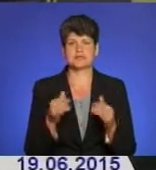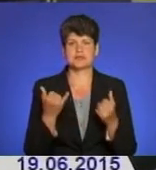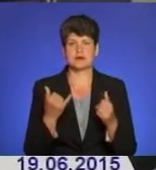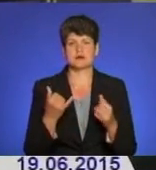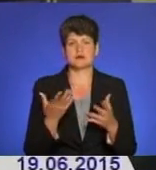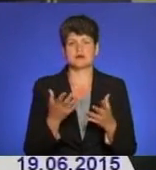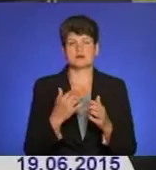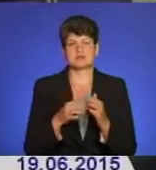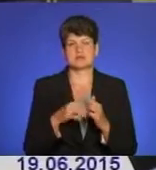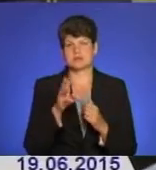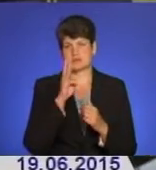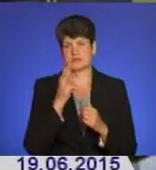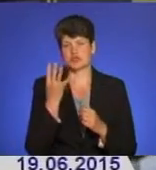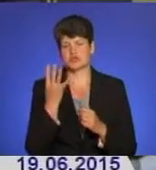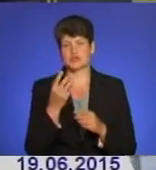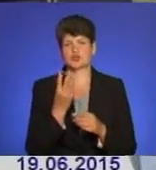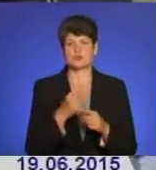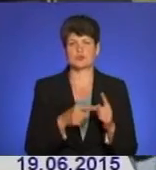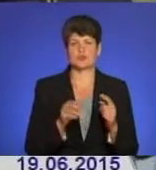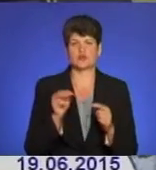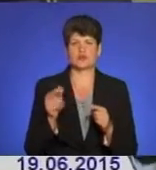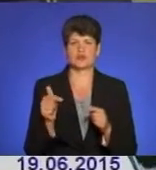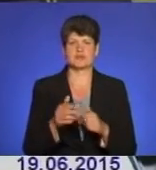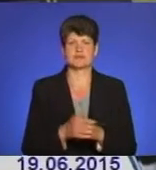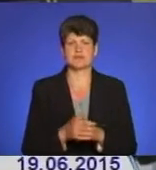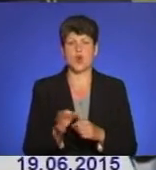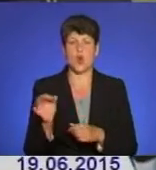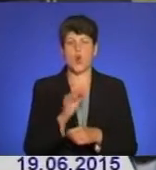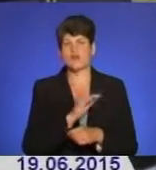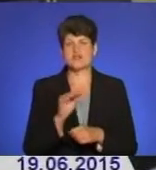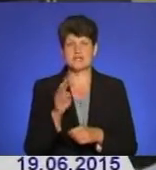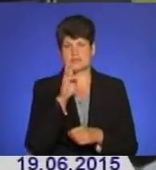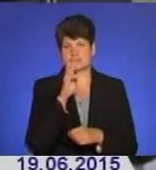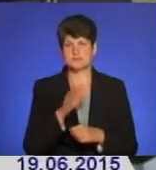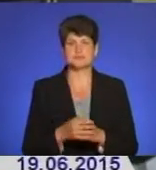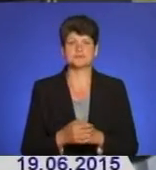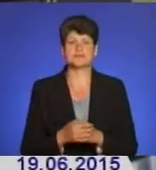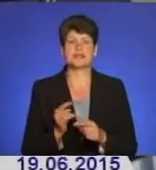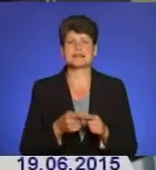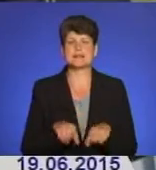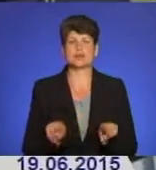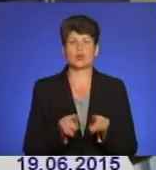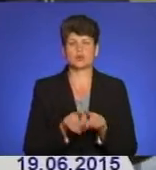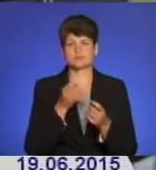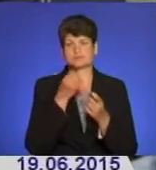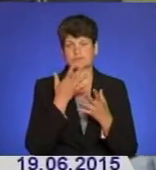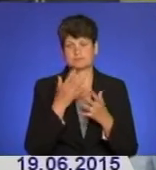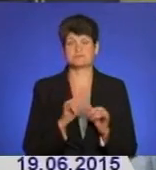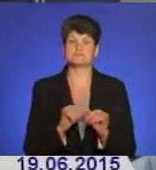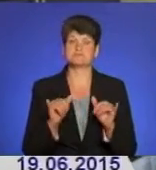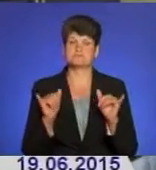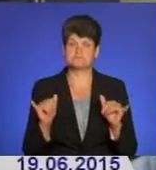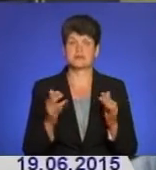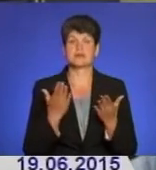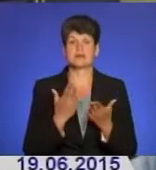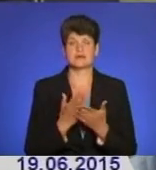середня заробітна плата в 4-4,5 тисячі гривень, офіційна заробітна плата. Це також позитивна тенденція, яка